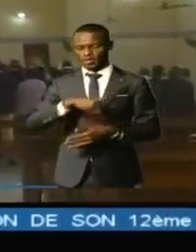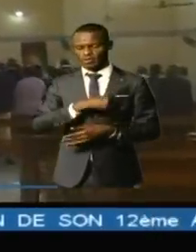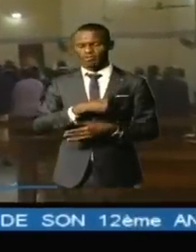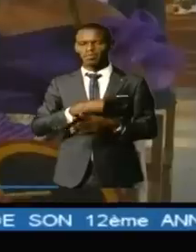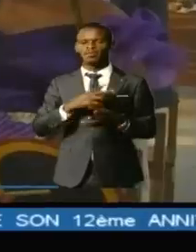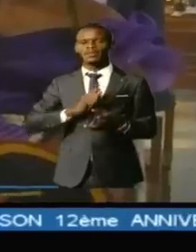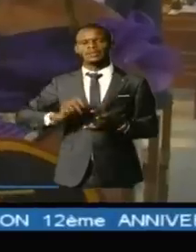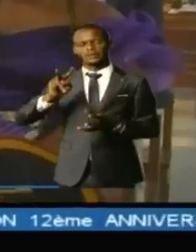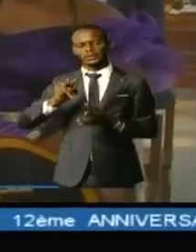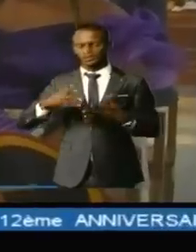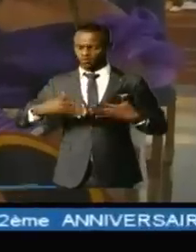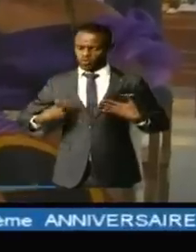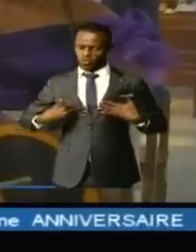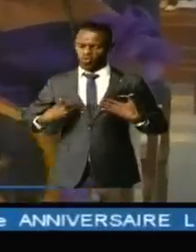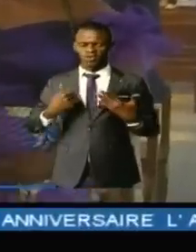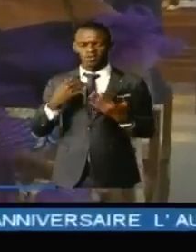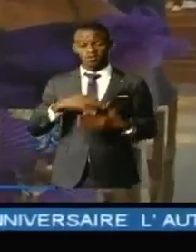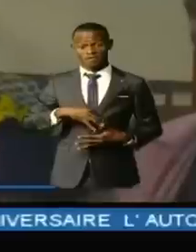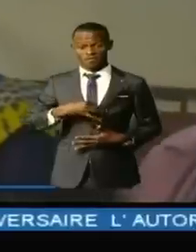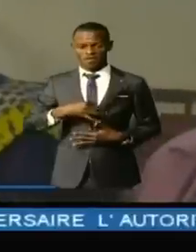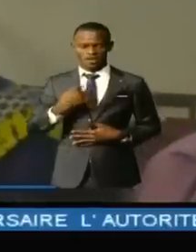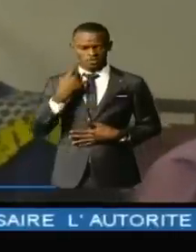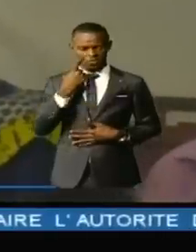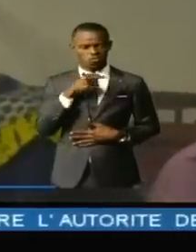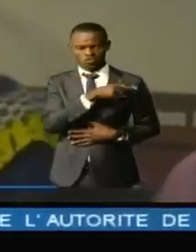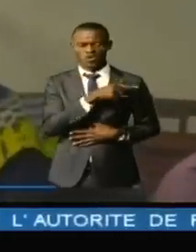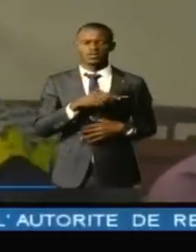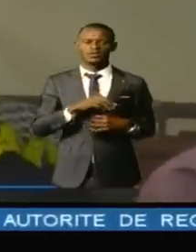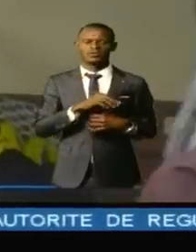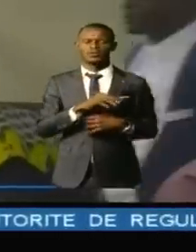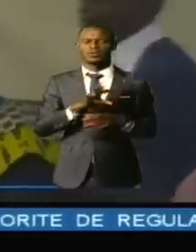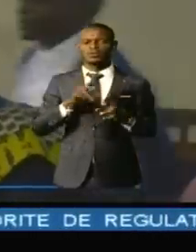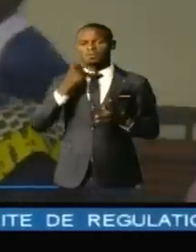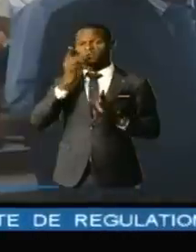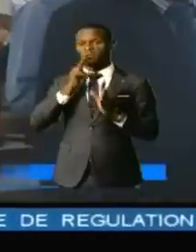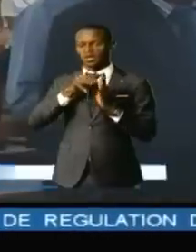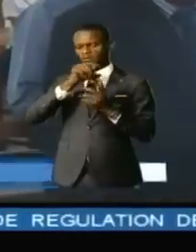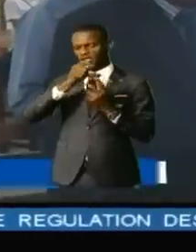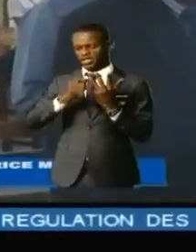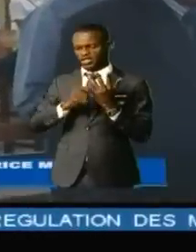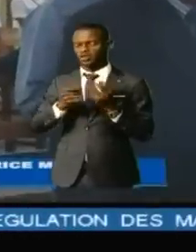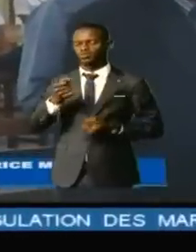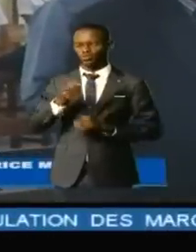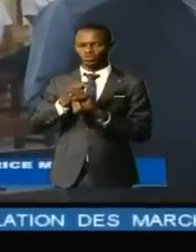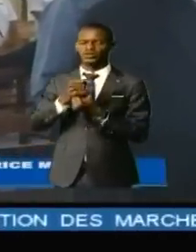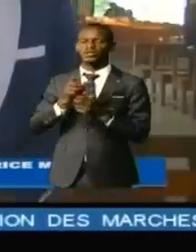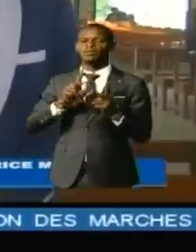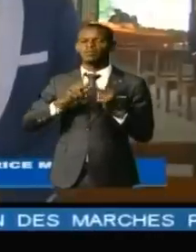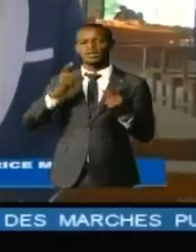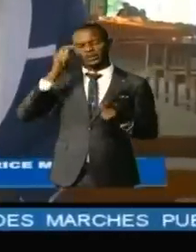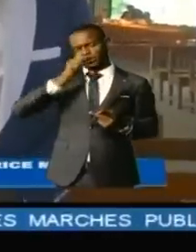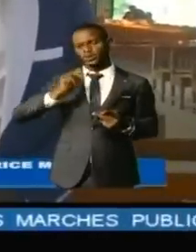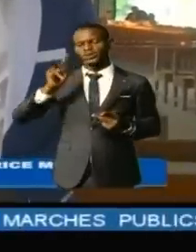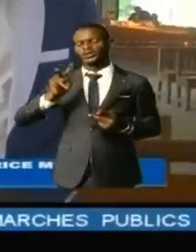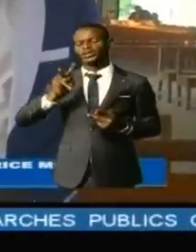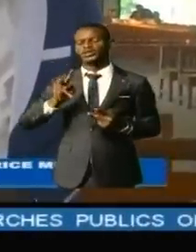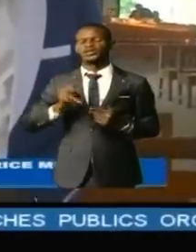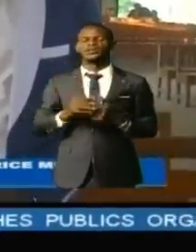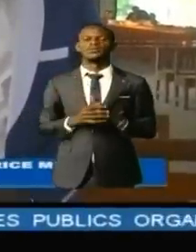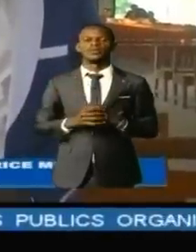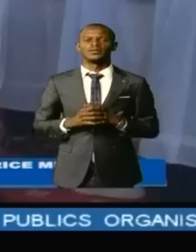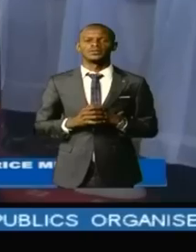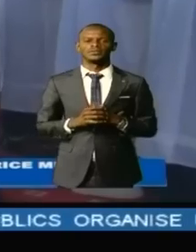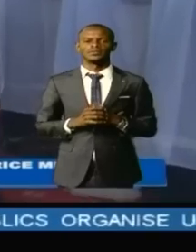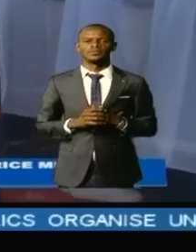fierté d'avoir ces 13 parlementaires comme racine du parti. L'UDPS toujours debout et règne aujourd'hui